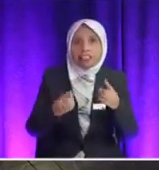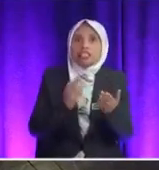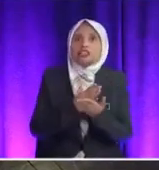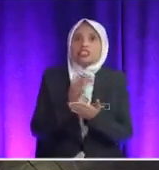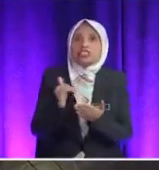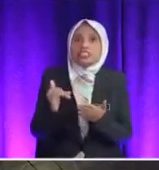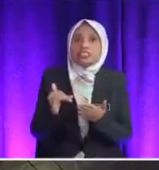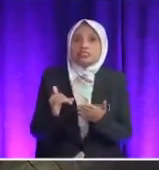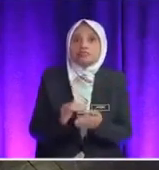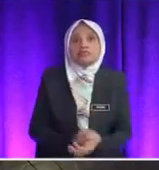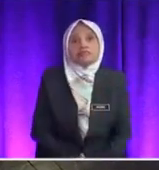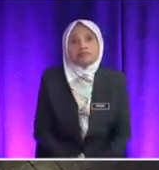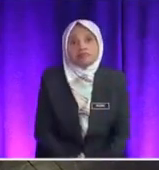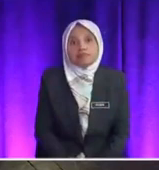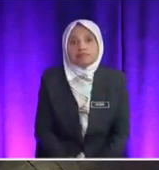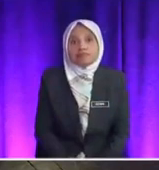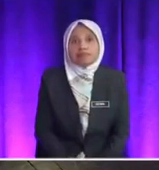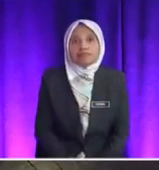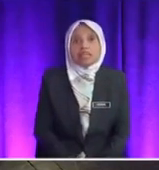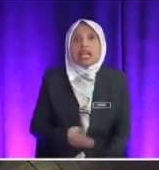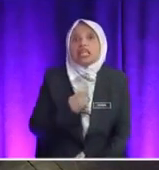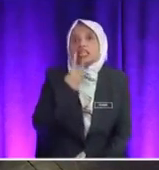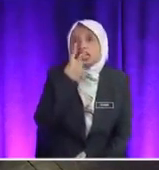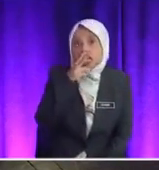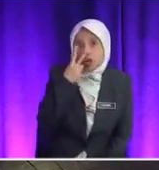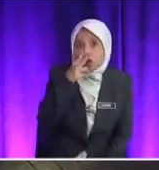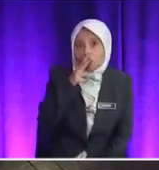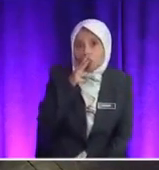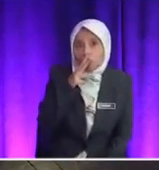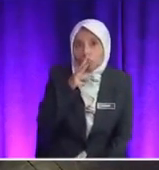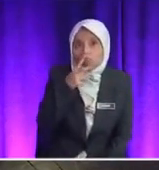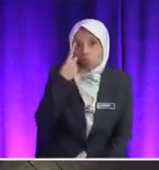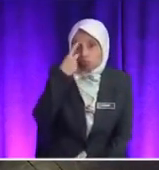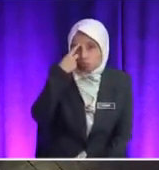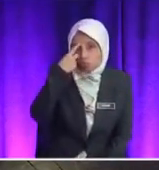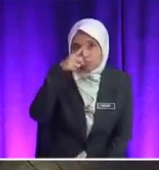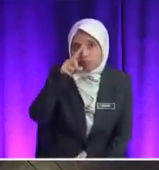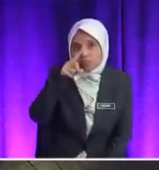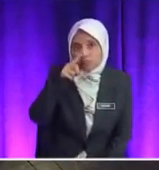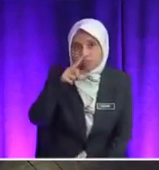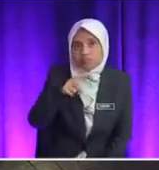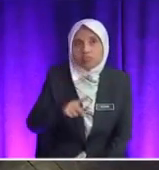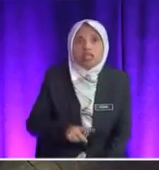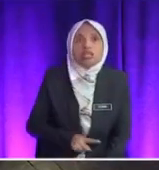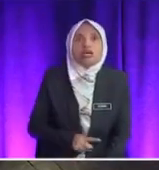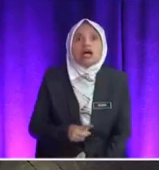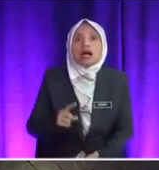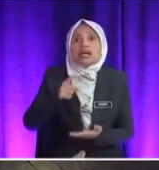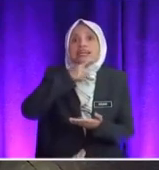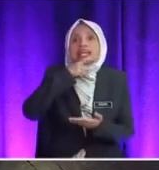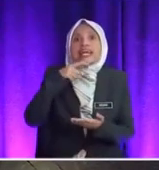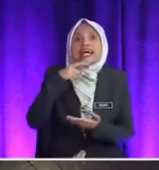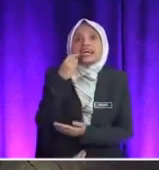oke kita tengok TNI untuk org mencuci